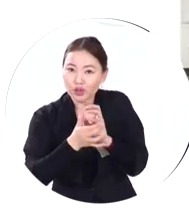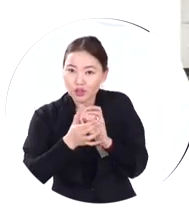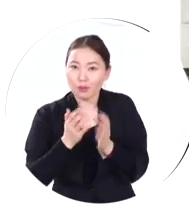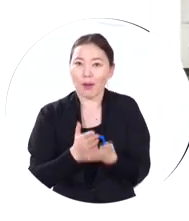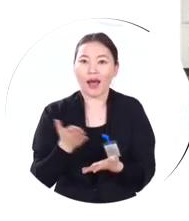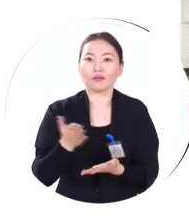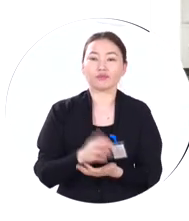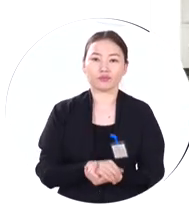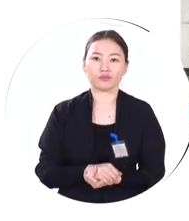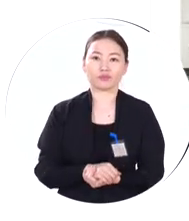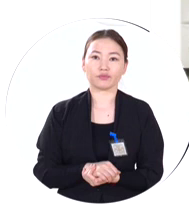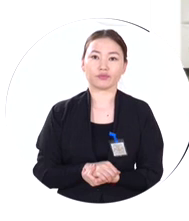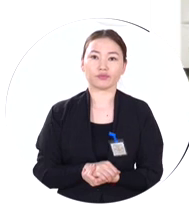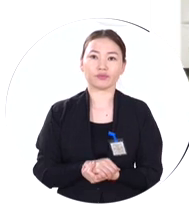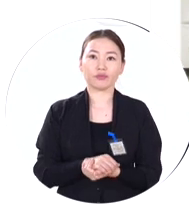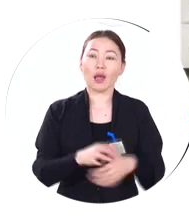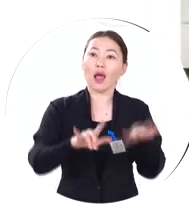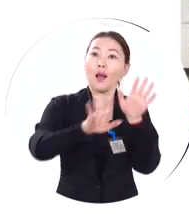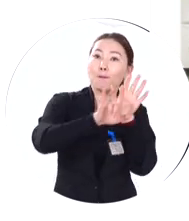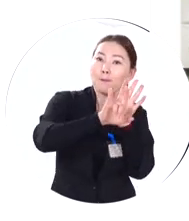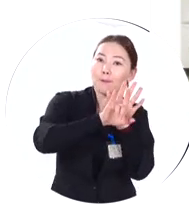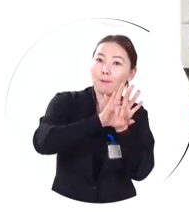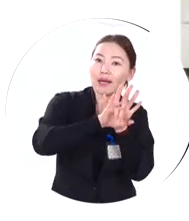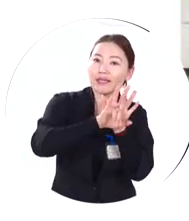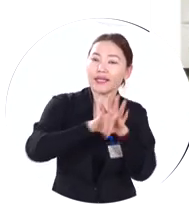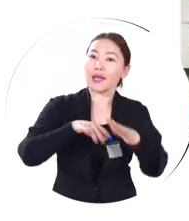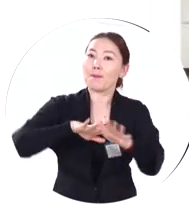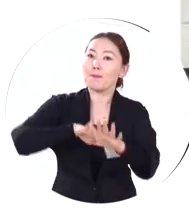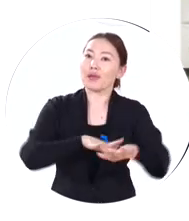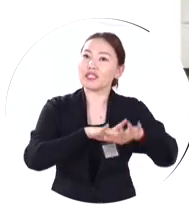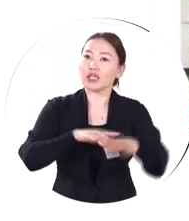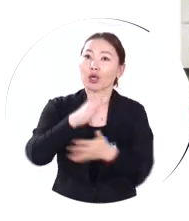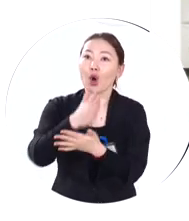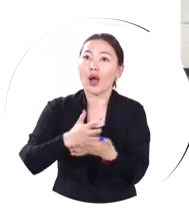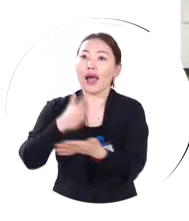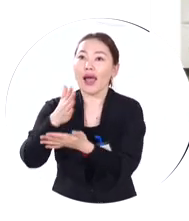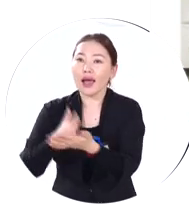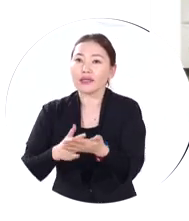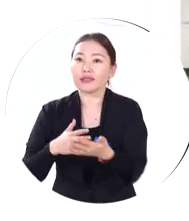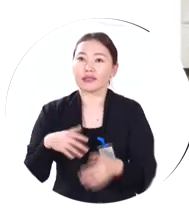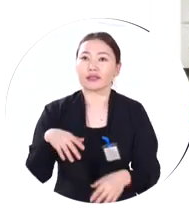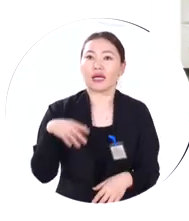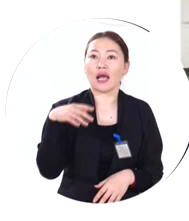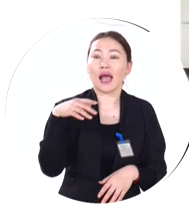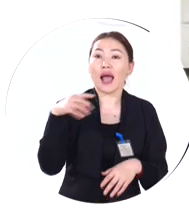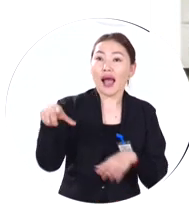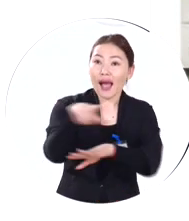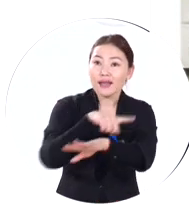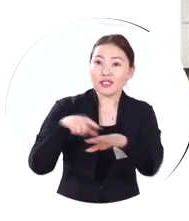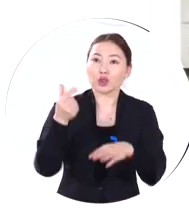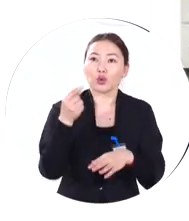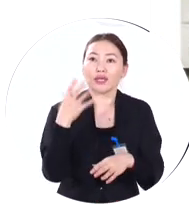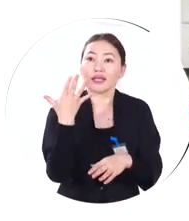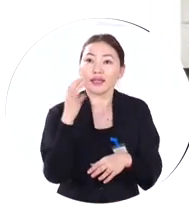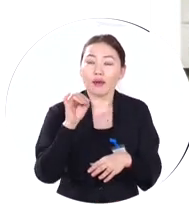хүрээнд Монголын төрд малын бичээрт англилт тогтоон худалдан авч хятад иргэдэд хүслэн тариалан тариулж газрын үнийн 50% манжин